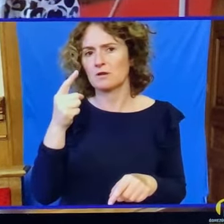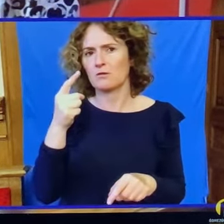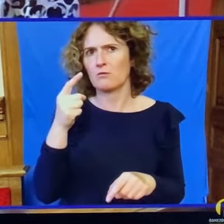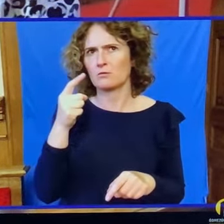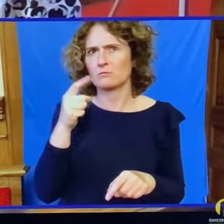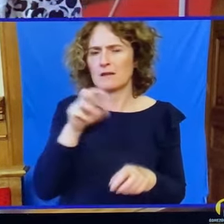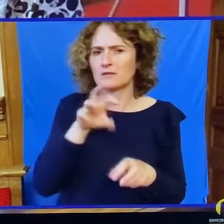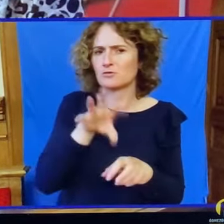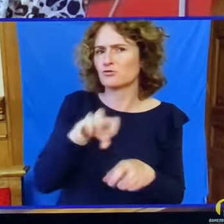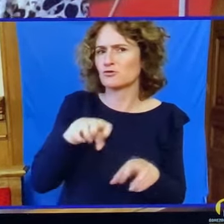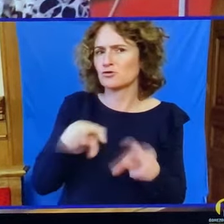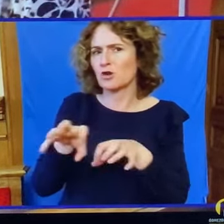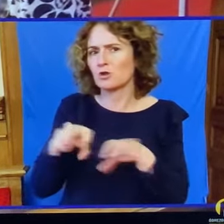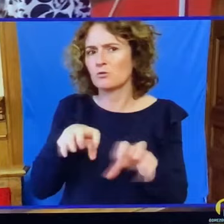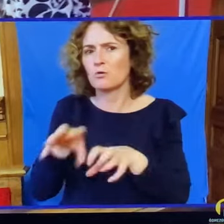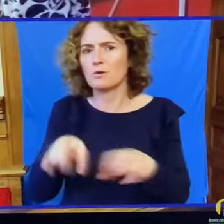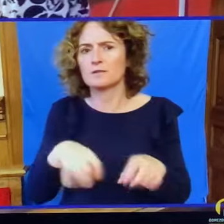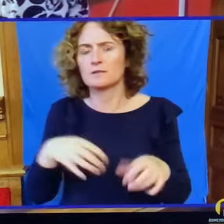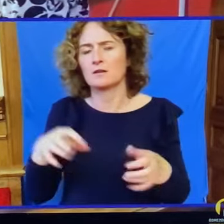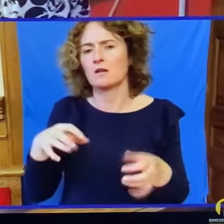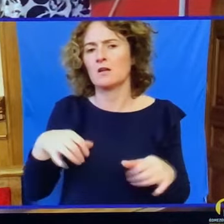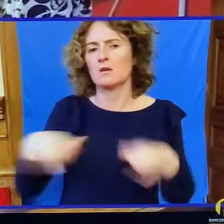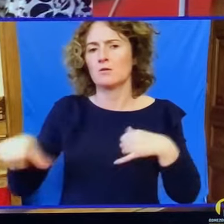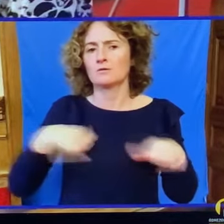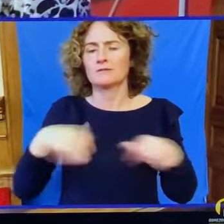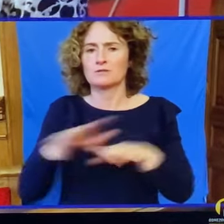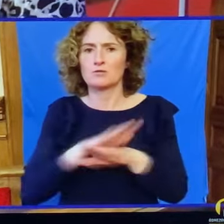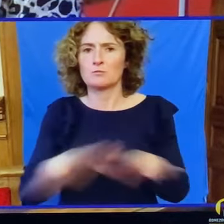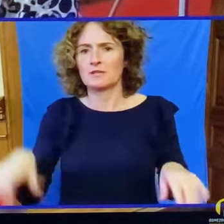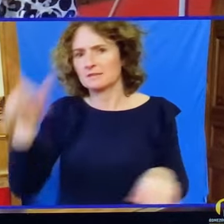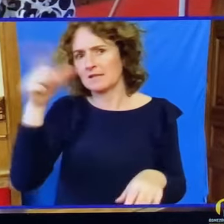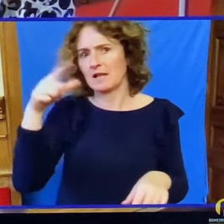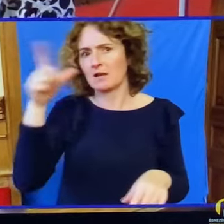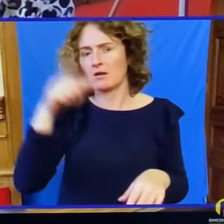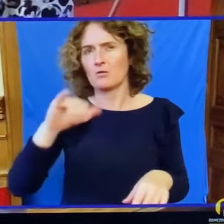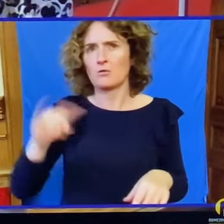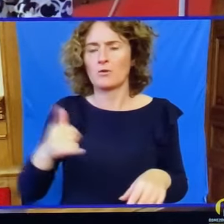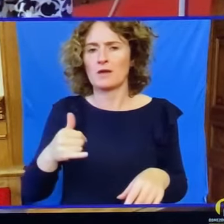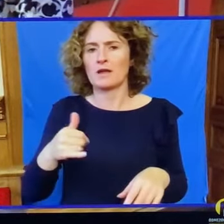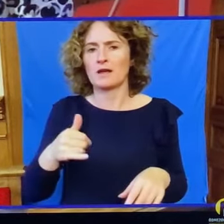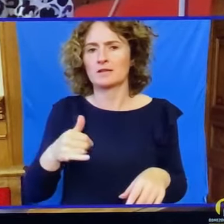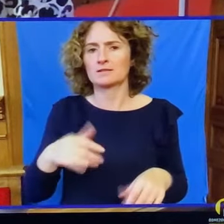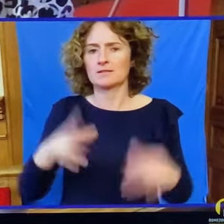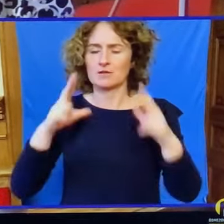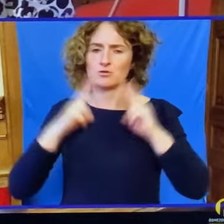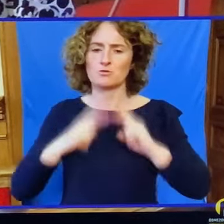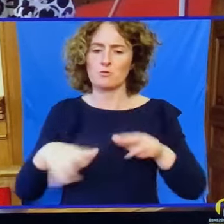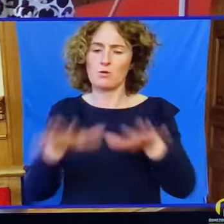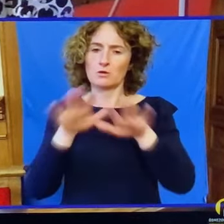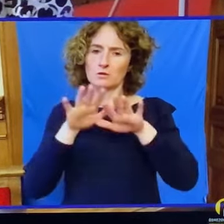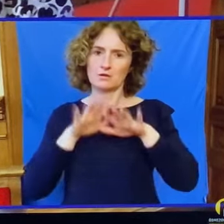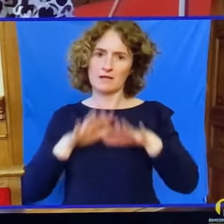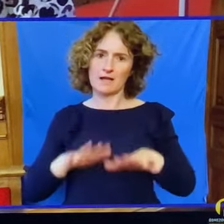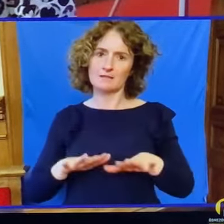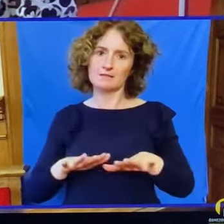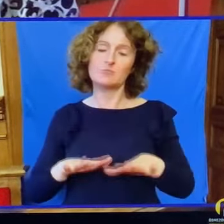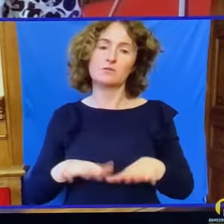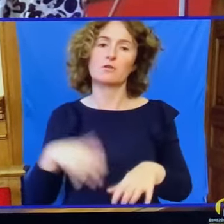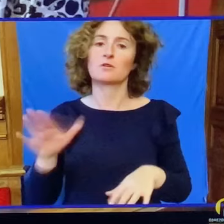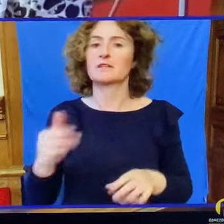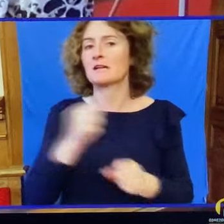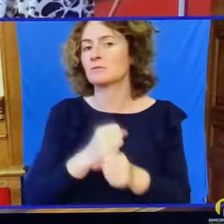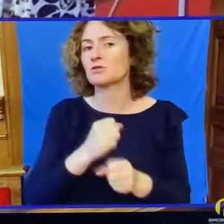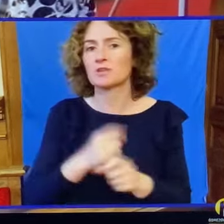lakóját, nyugodtan hátradőlhet, és ezt még később is megteheti, nem csinált mást,